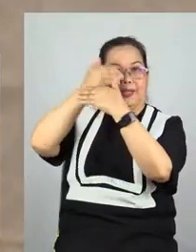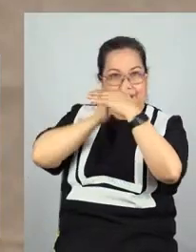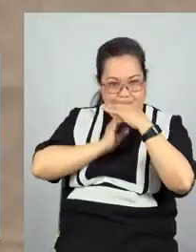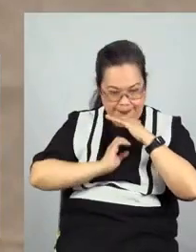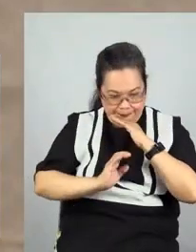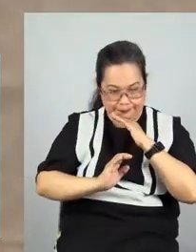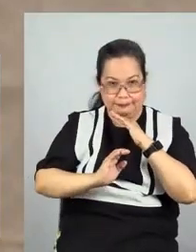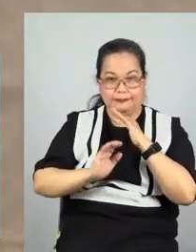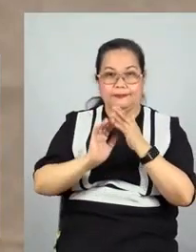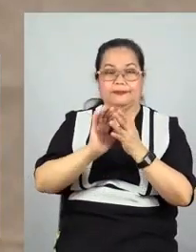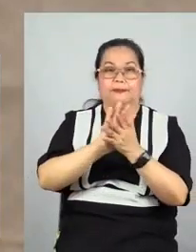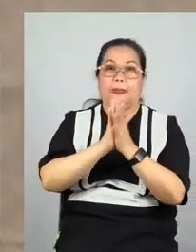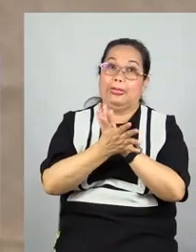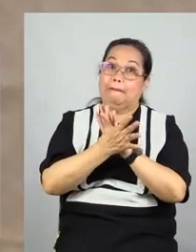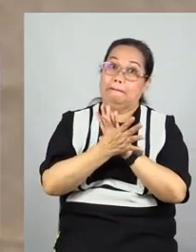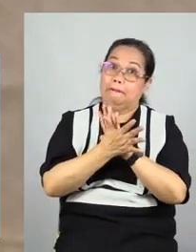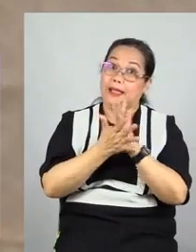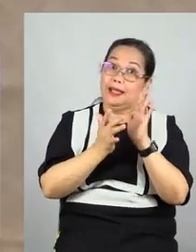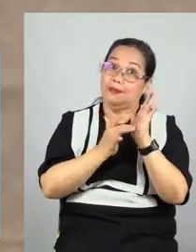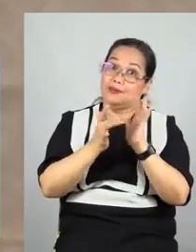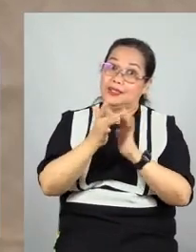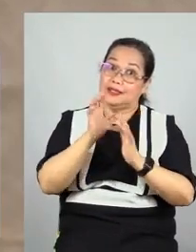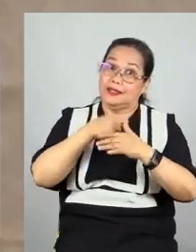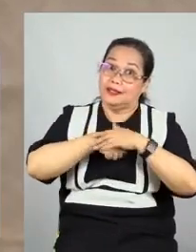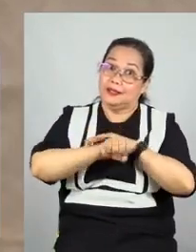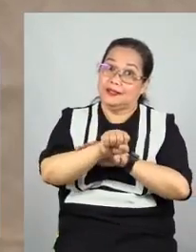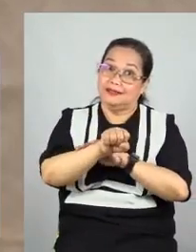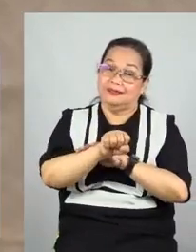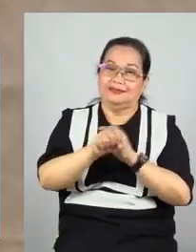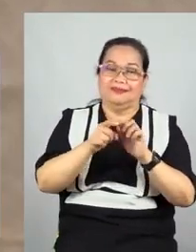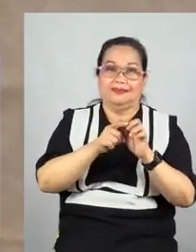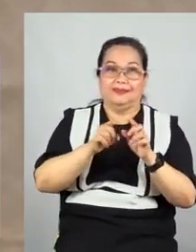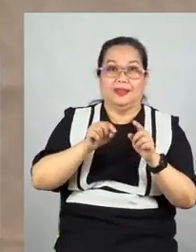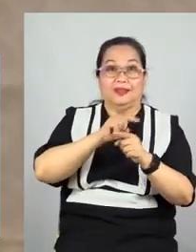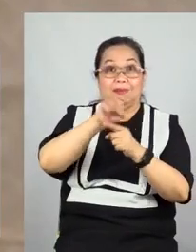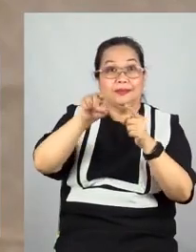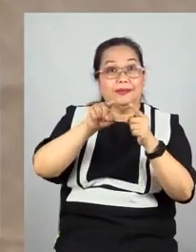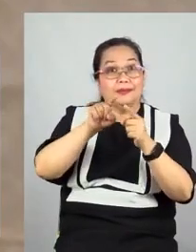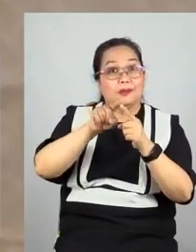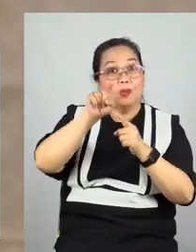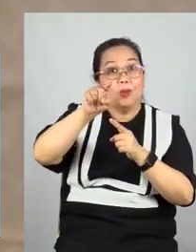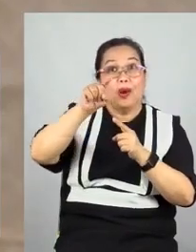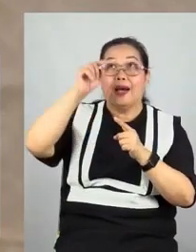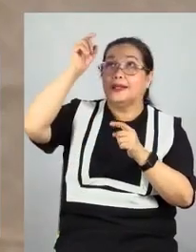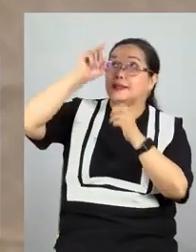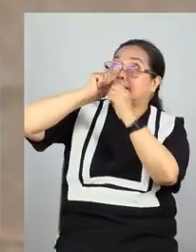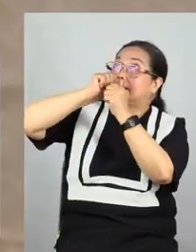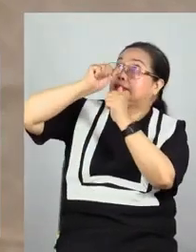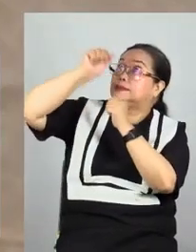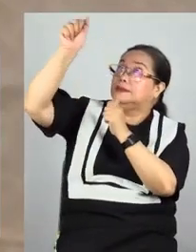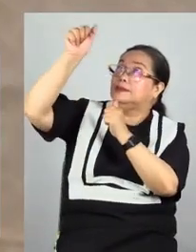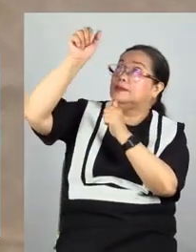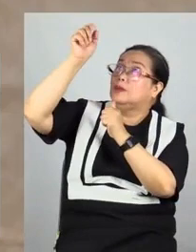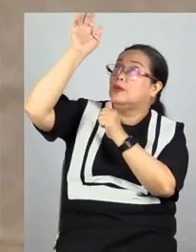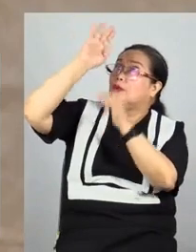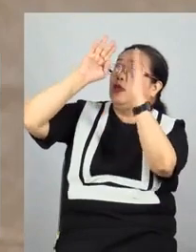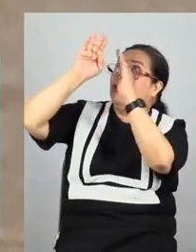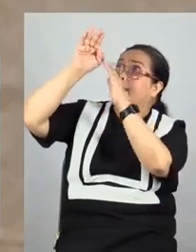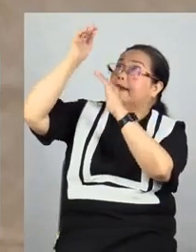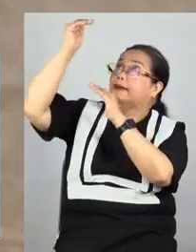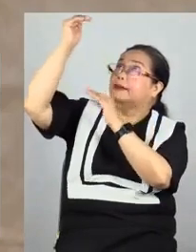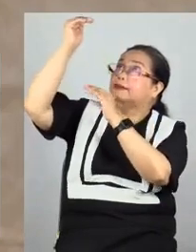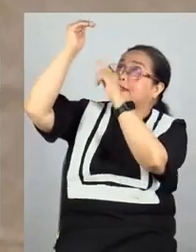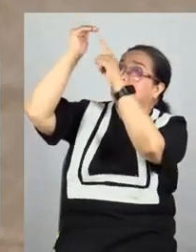Pagkatapos niyang sabihin yon, kinuwento niya kung ano ang binaybay ng Diyos nung